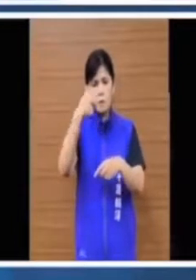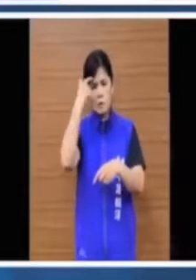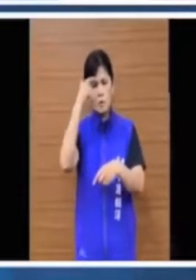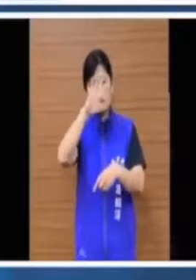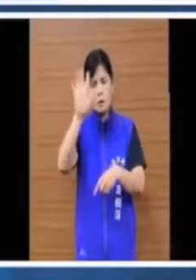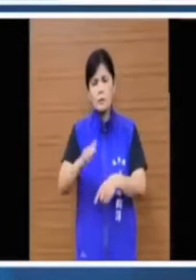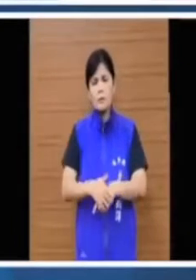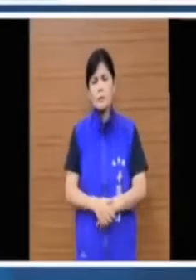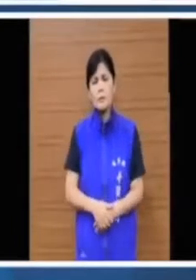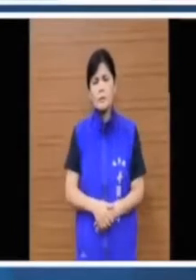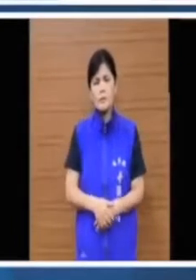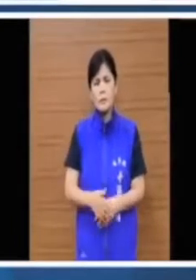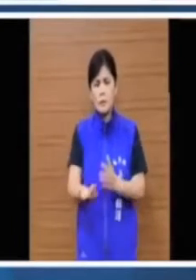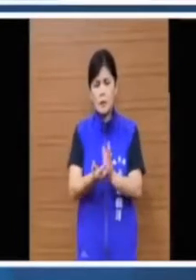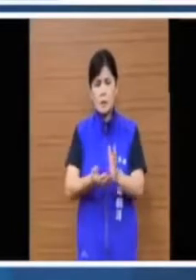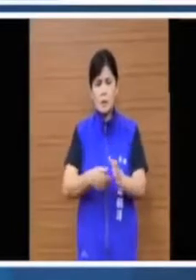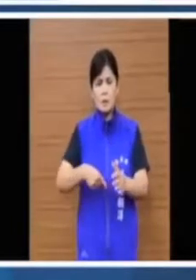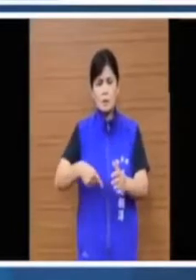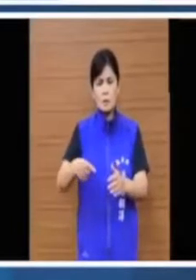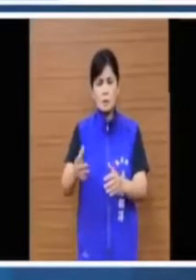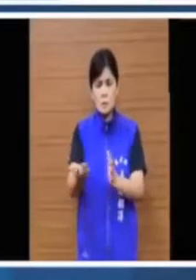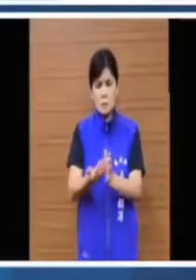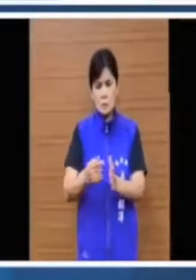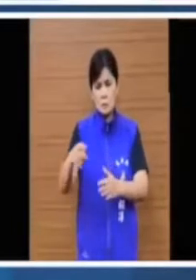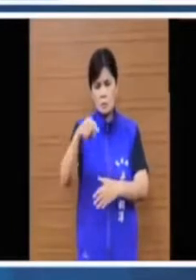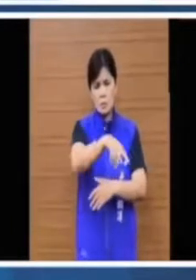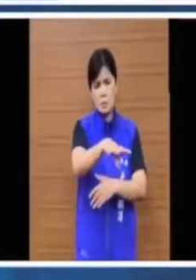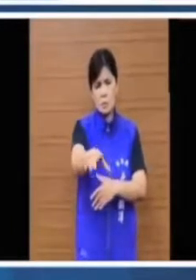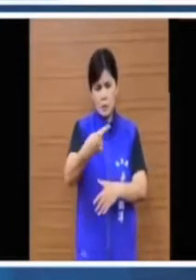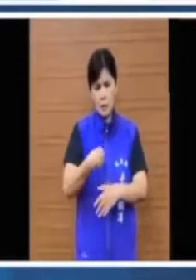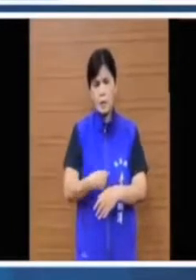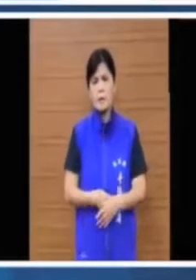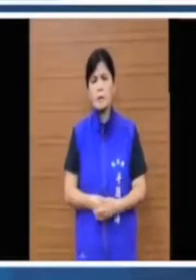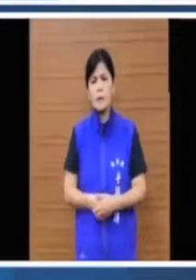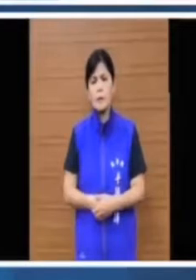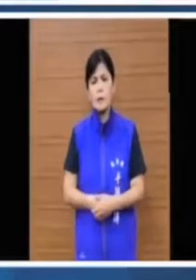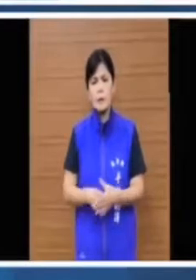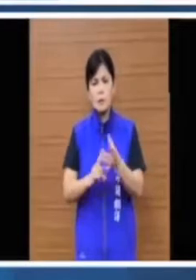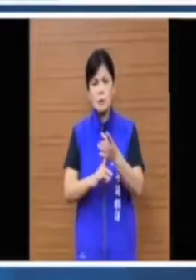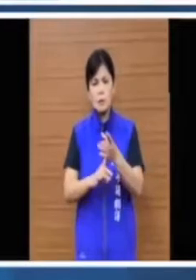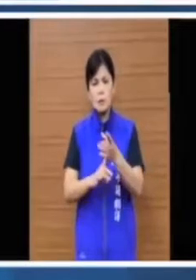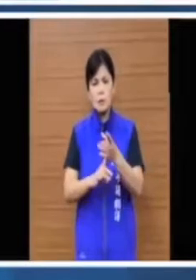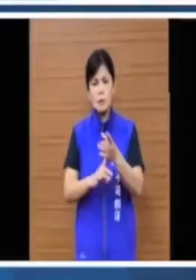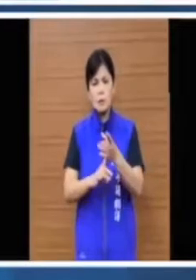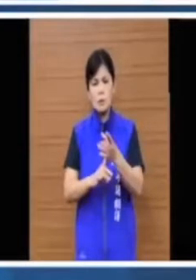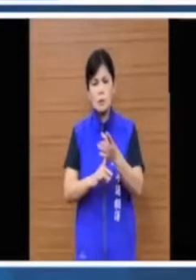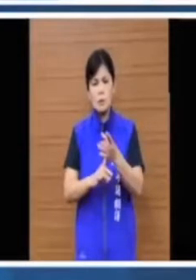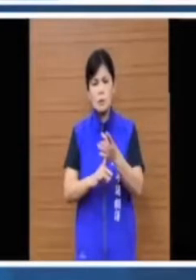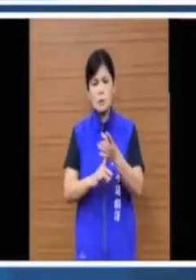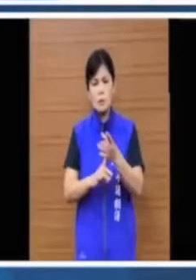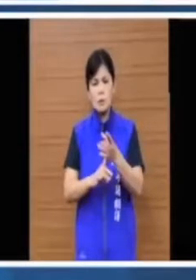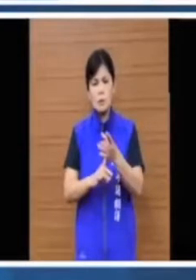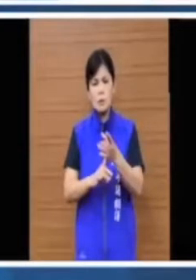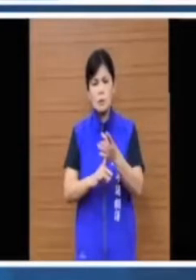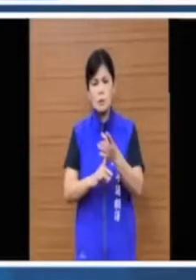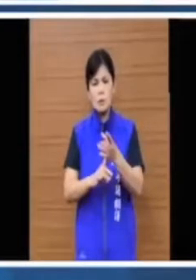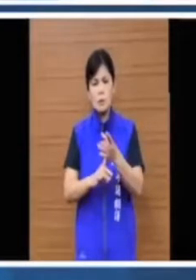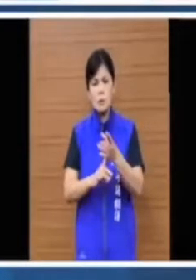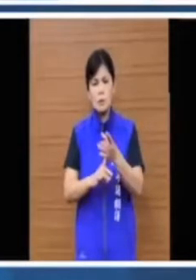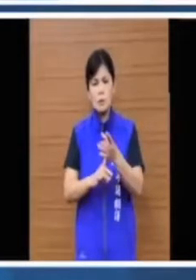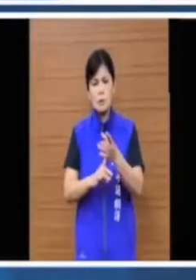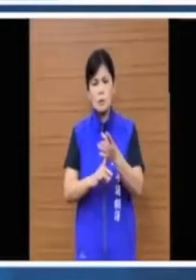过来，感谢这个我们新竹科学园区我们的王局长。